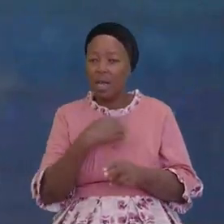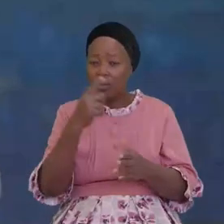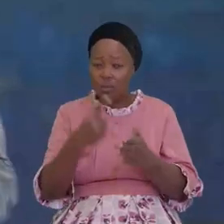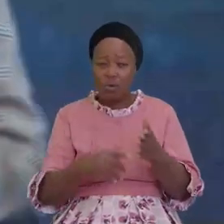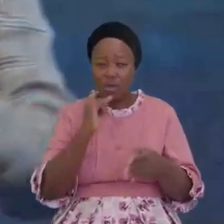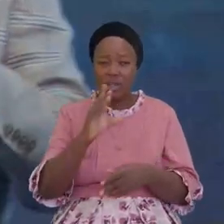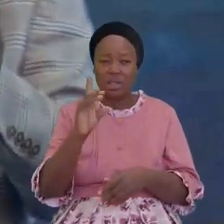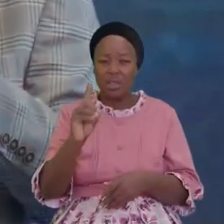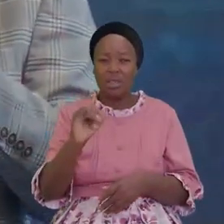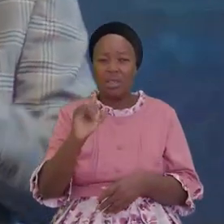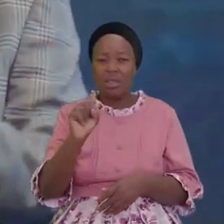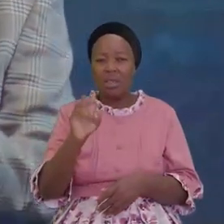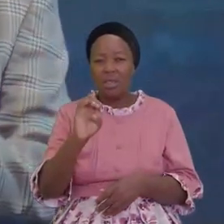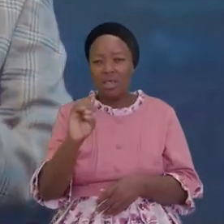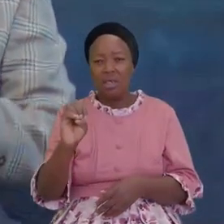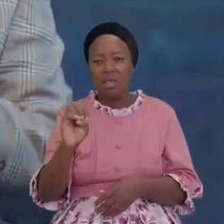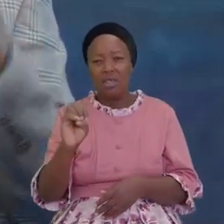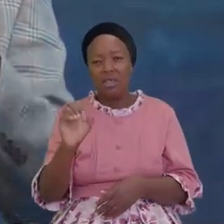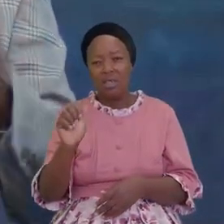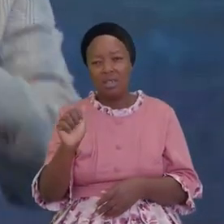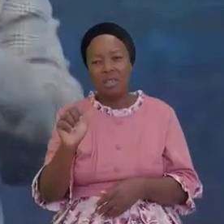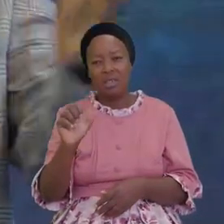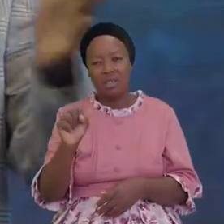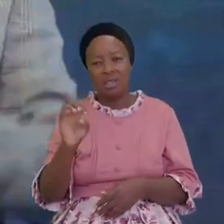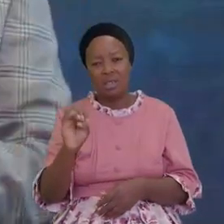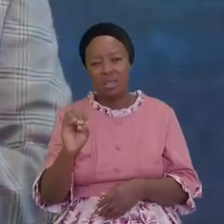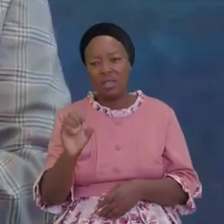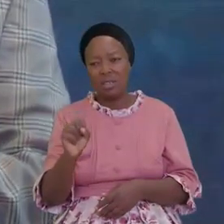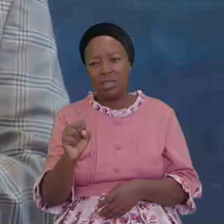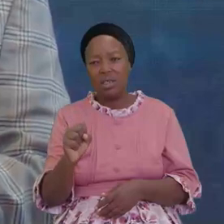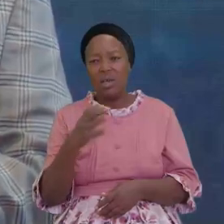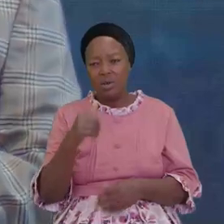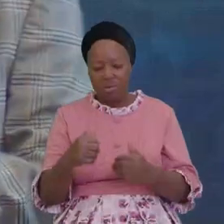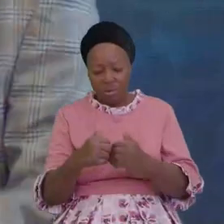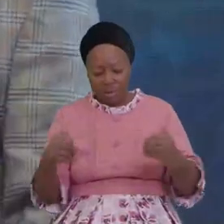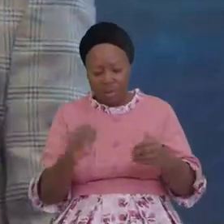seront ôtées. Et c'est quoi la maladie?